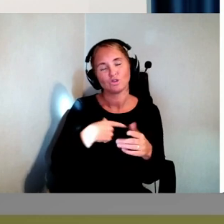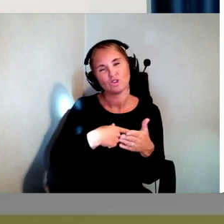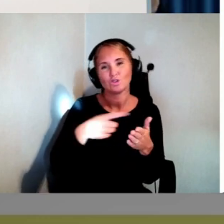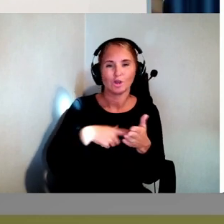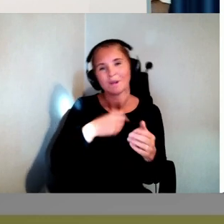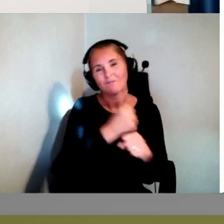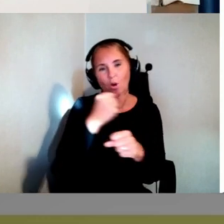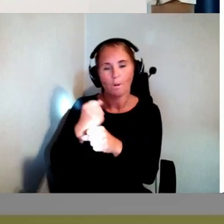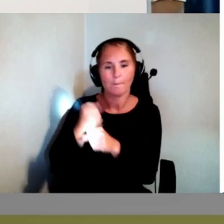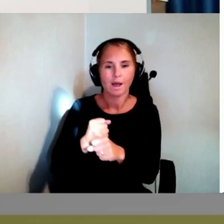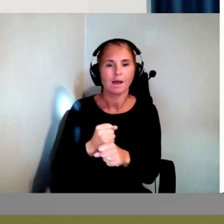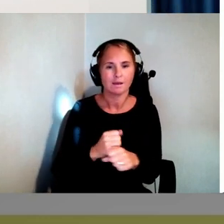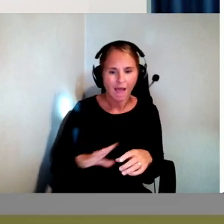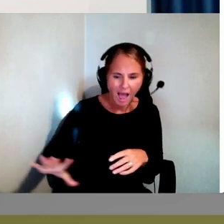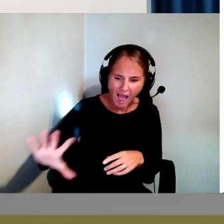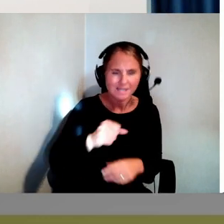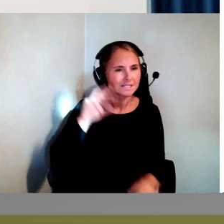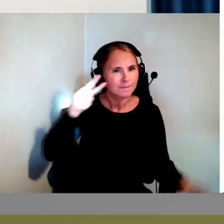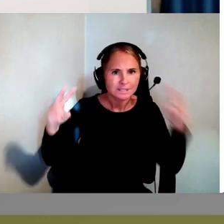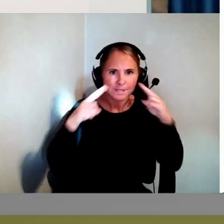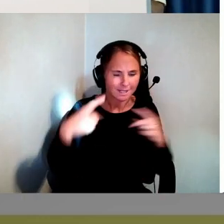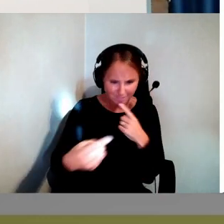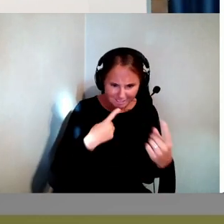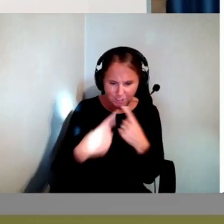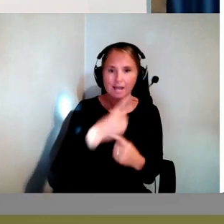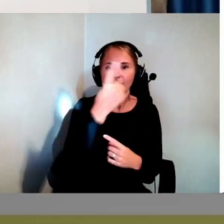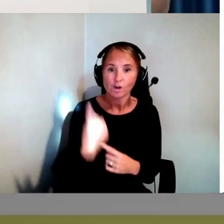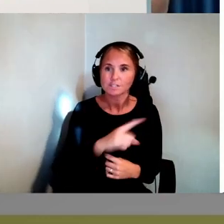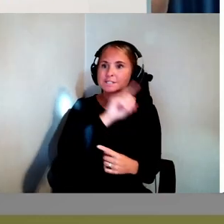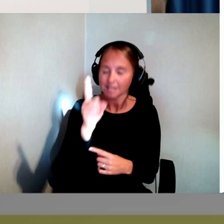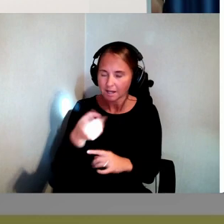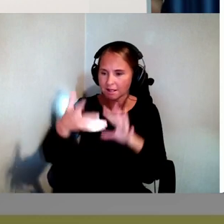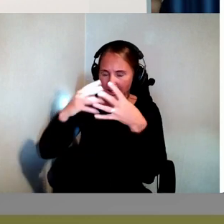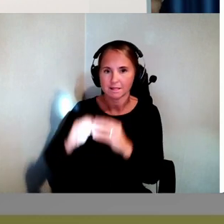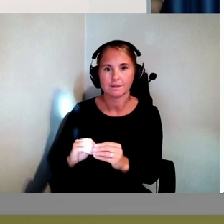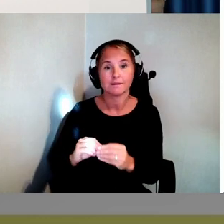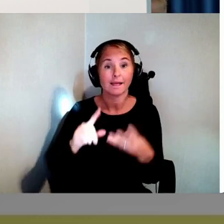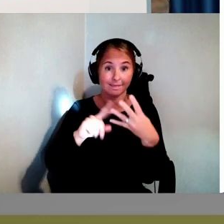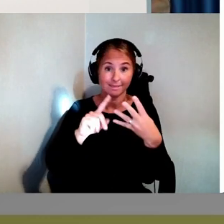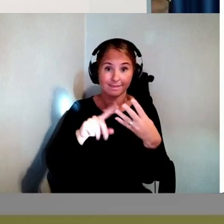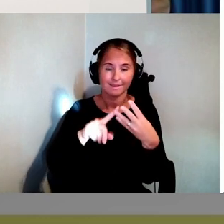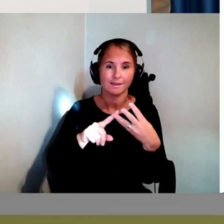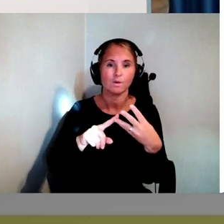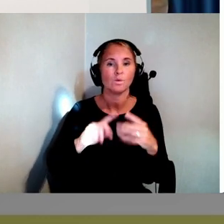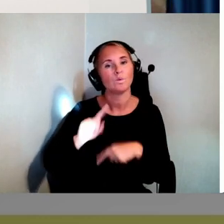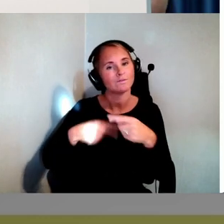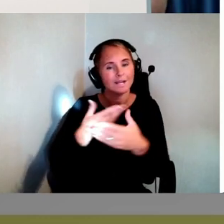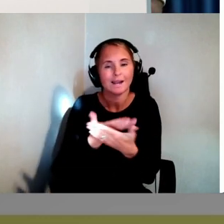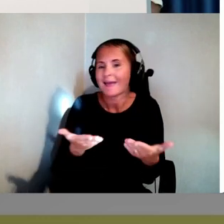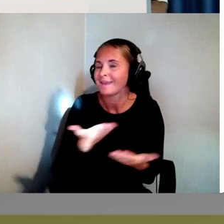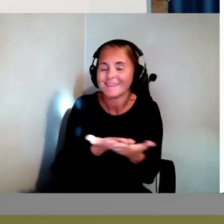det Så och nummer tre utvecklare inte användare